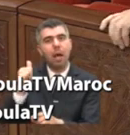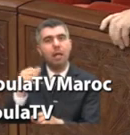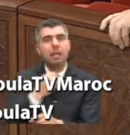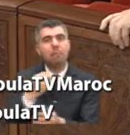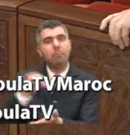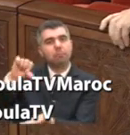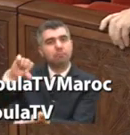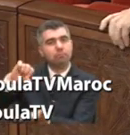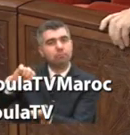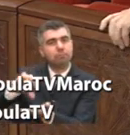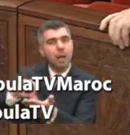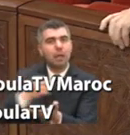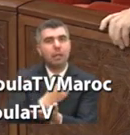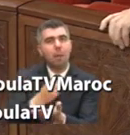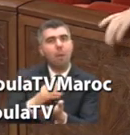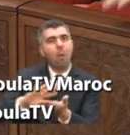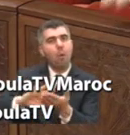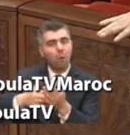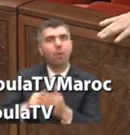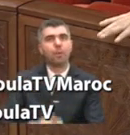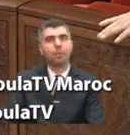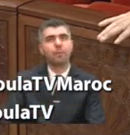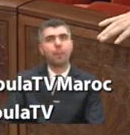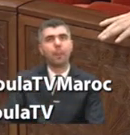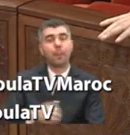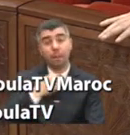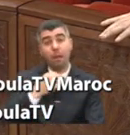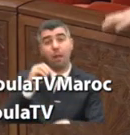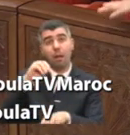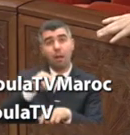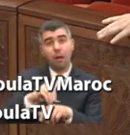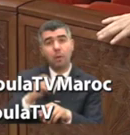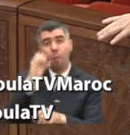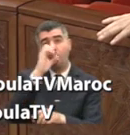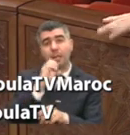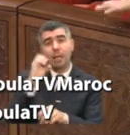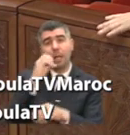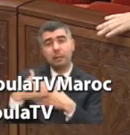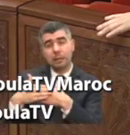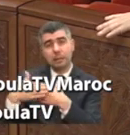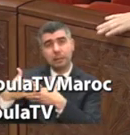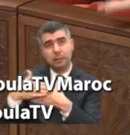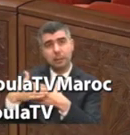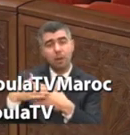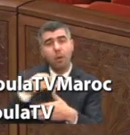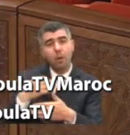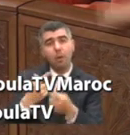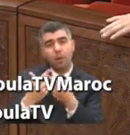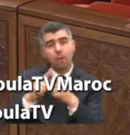الطبيب ماشي ديال الوزاره. تيسا هناك الان امكانيات ماليه عبئت من